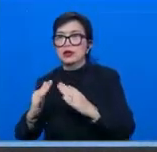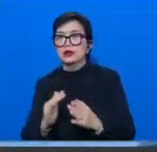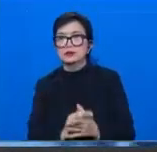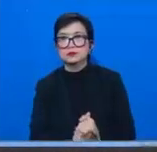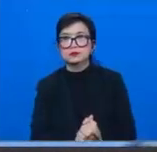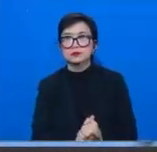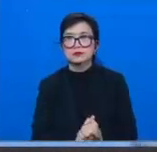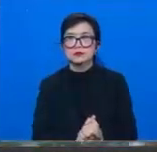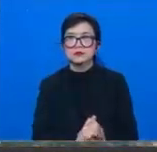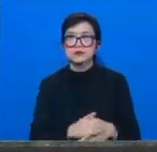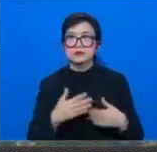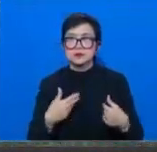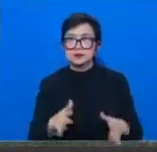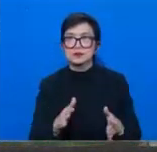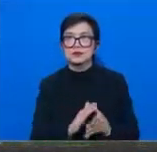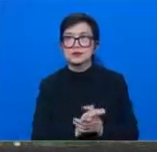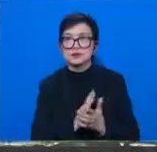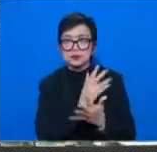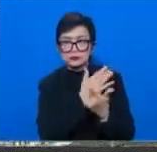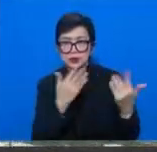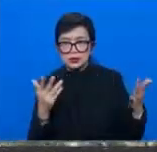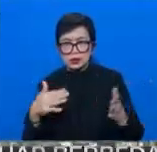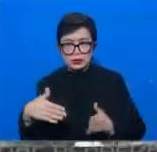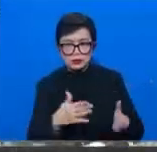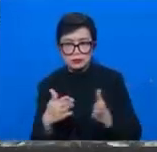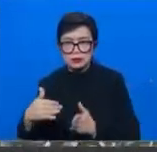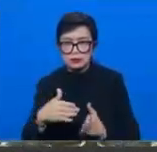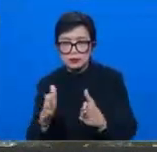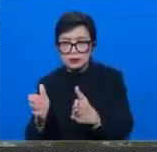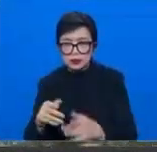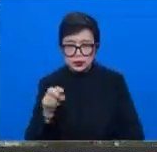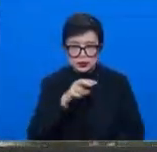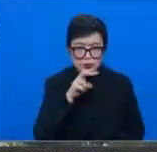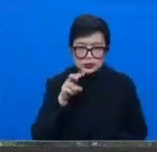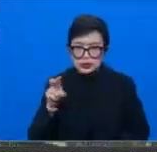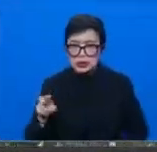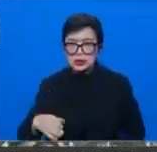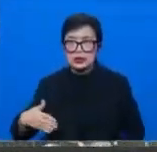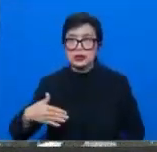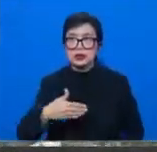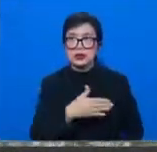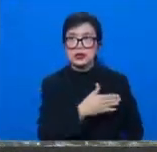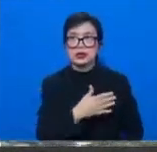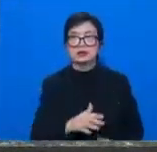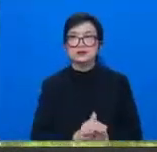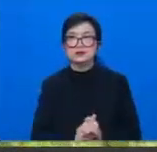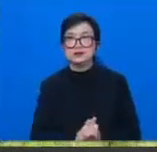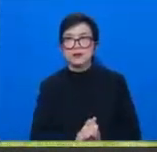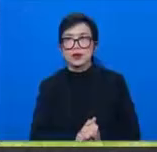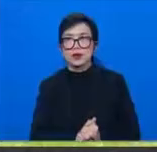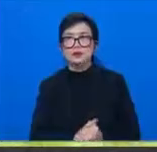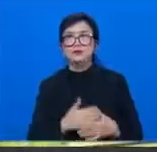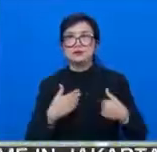dimanfaatkan warga untuk mencari ikan dan bermain anak-anak. Rabu siang, pemerintah setempat bersama petugas